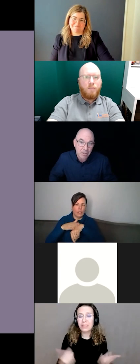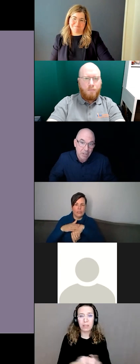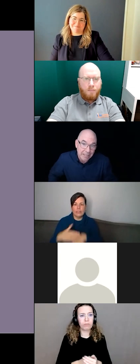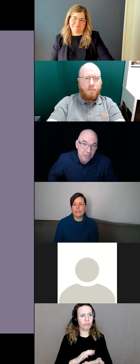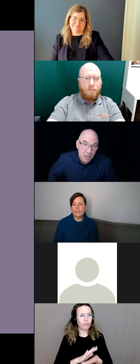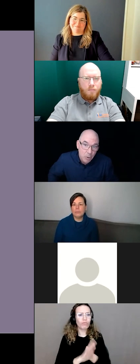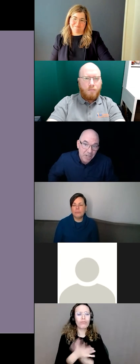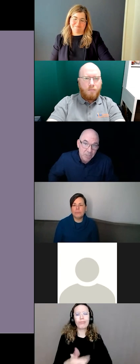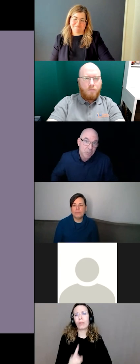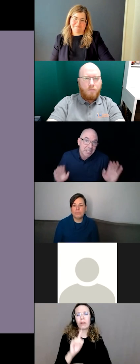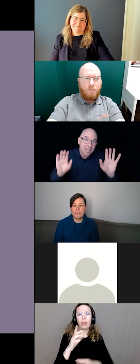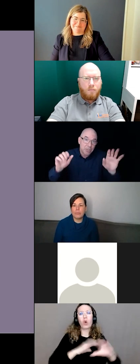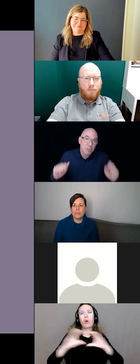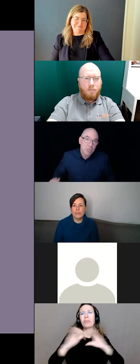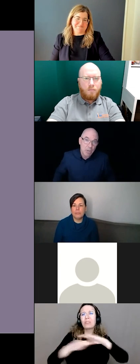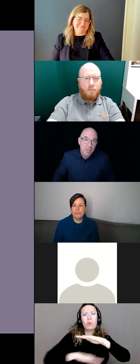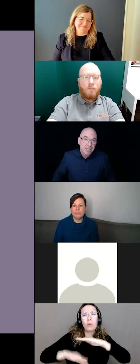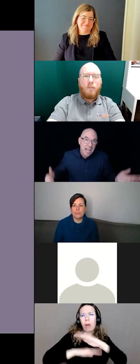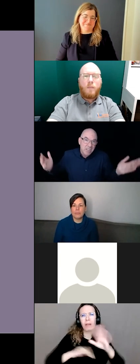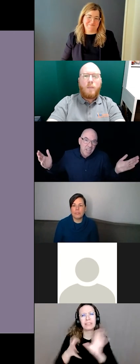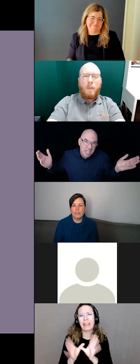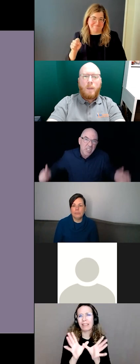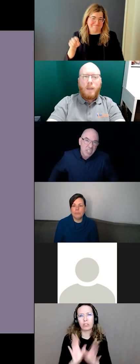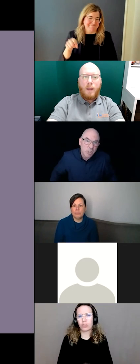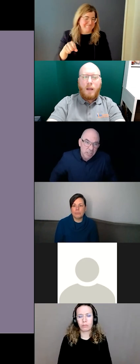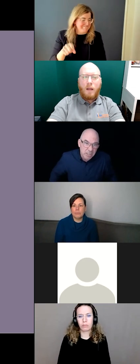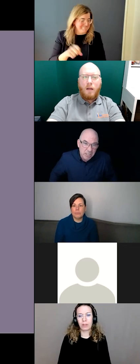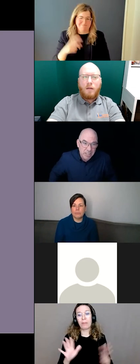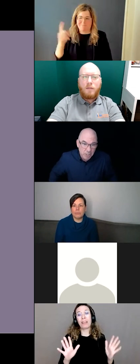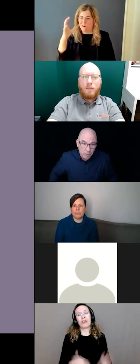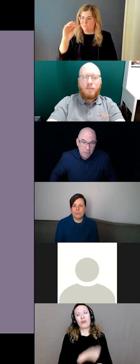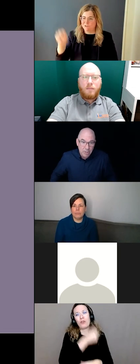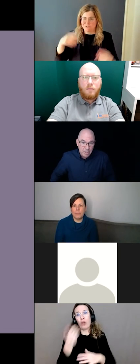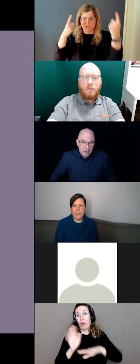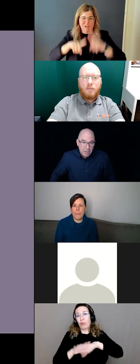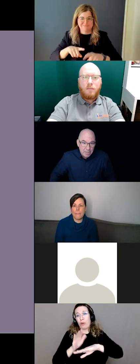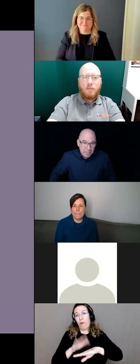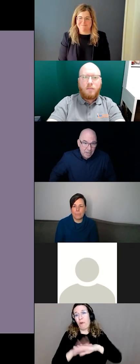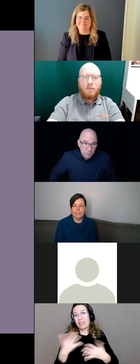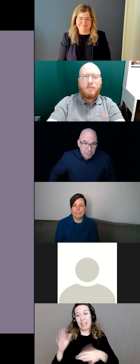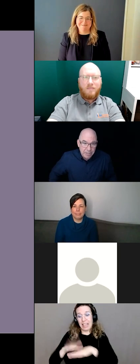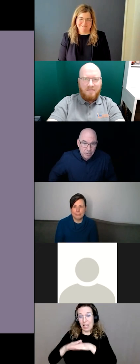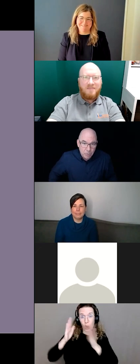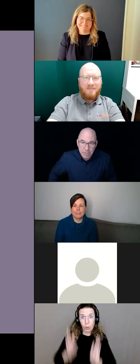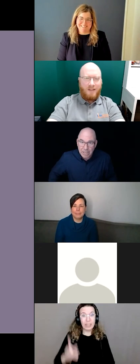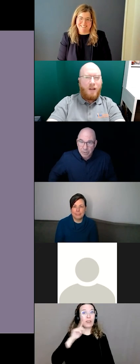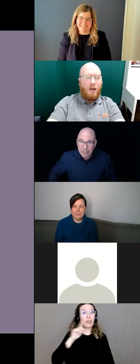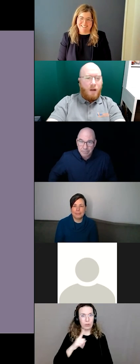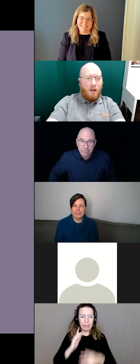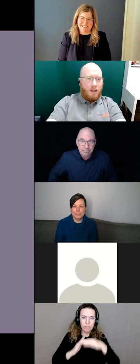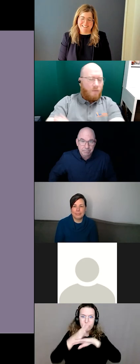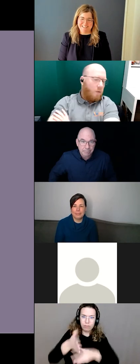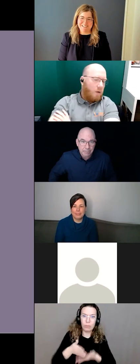base. Mais ça, c'est un autre conseil d'avoir un consultant en surdité qui peut vous aider.